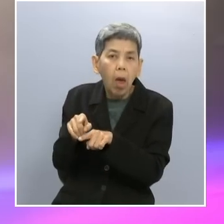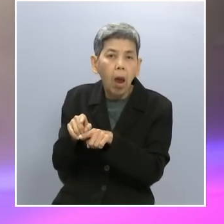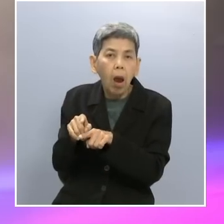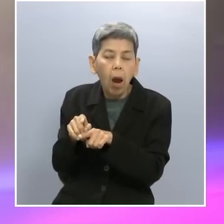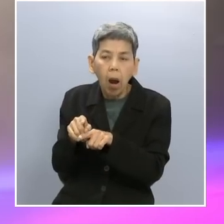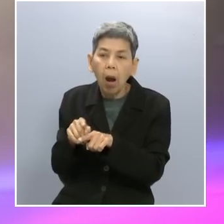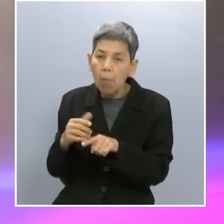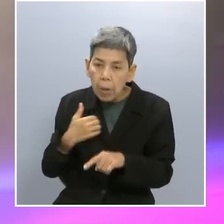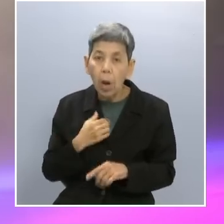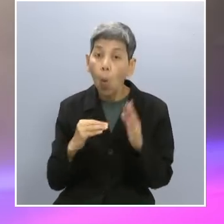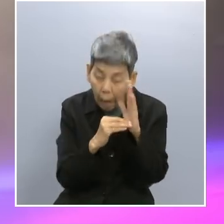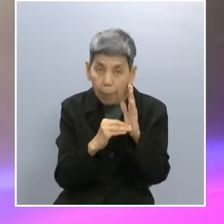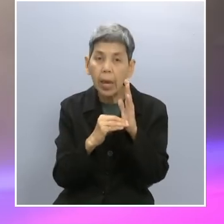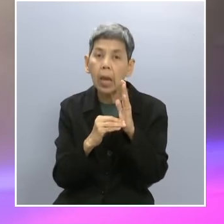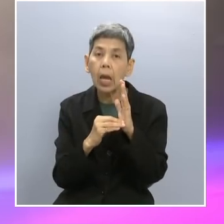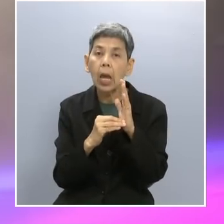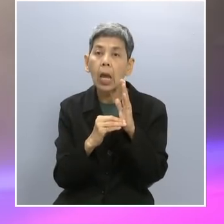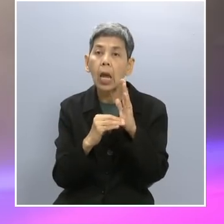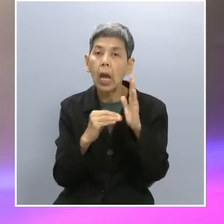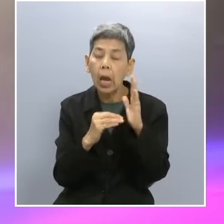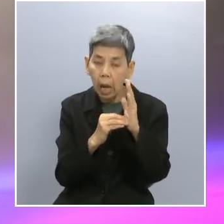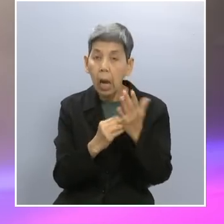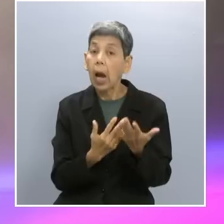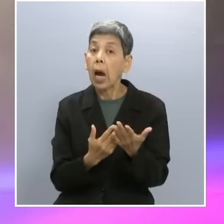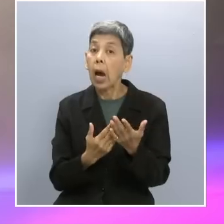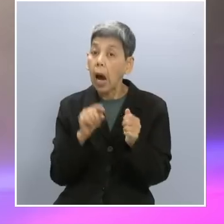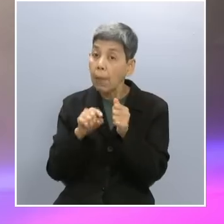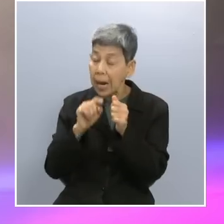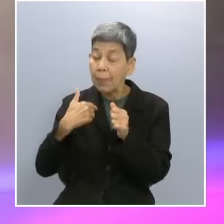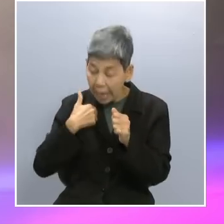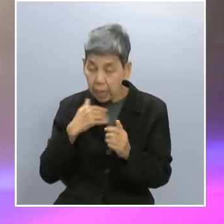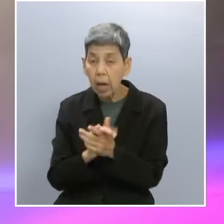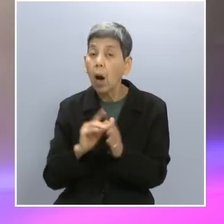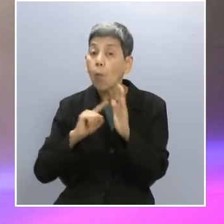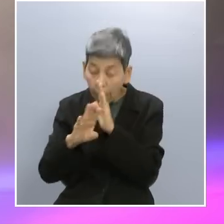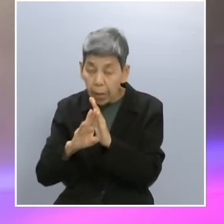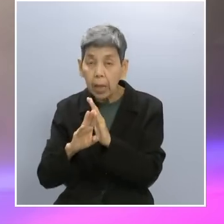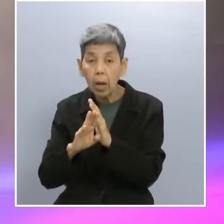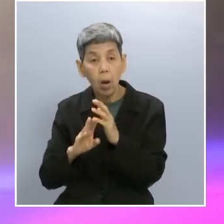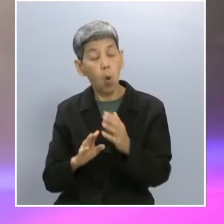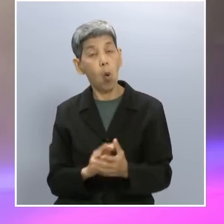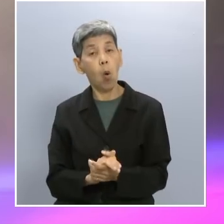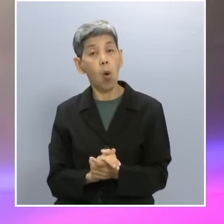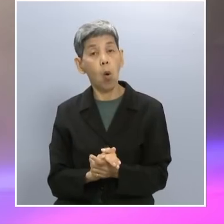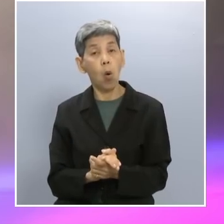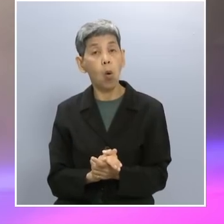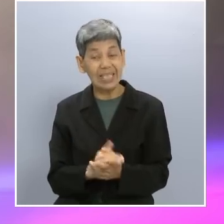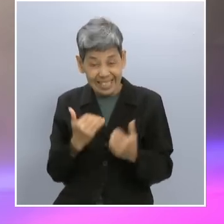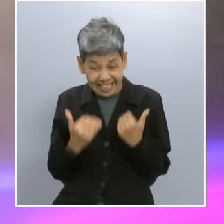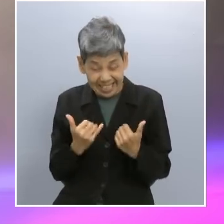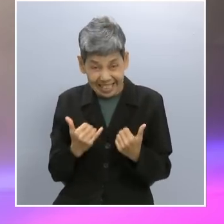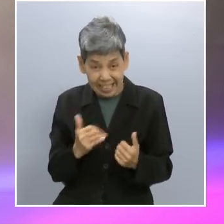ยังมีสาวที่กรุงเทพฯแล้วก็ 3ที่อำเภอพุทธไทยส่งที่บุรีรัมย์ตอนนี้